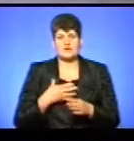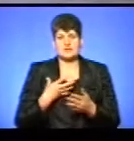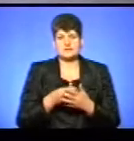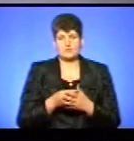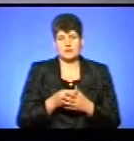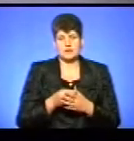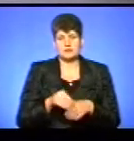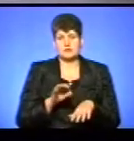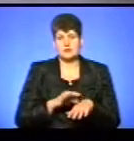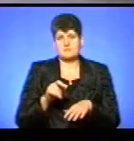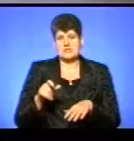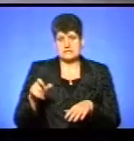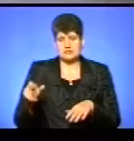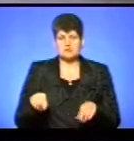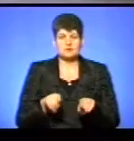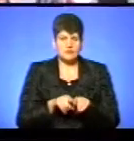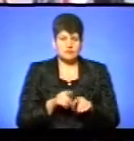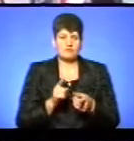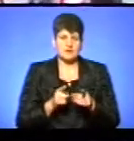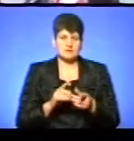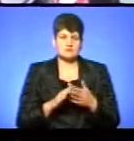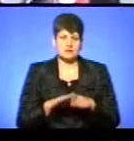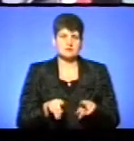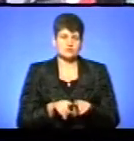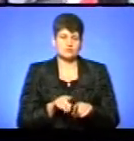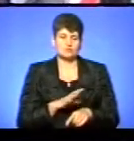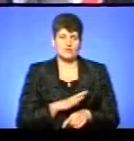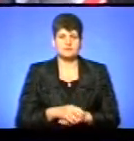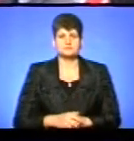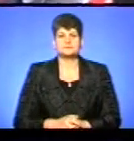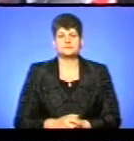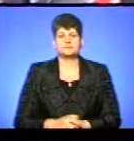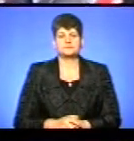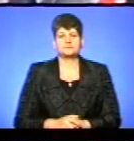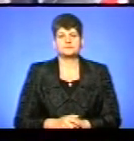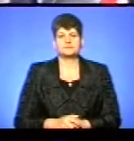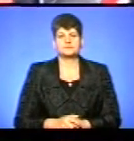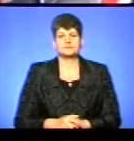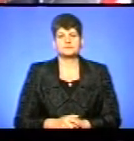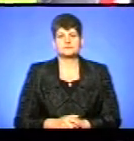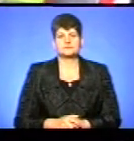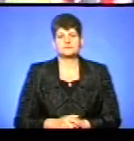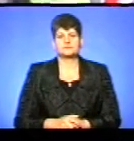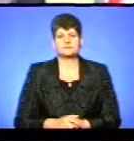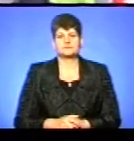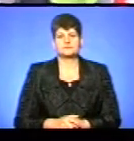Це в реальних ситуаціях точно так само буває. Марта Журавель, Соломія Струс, Юрій Багрій. Новини.